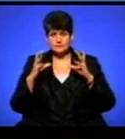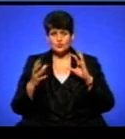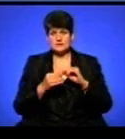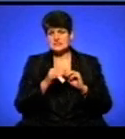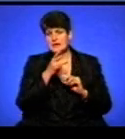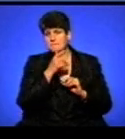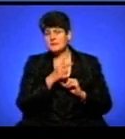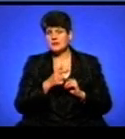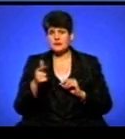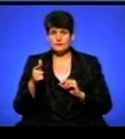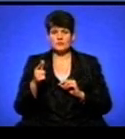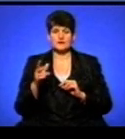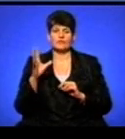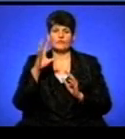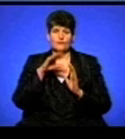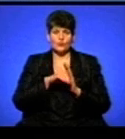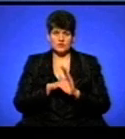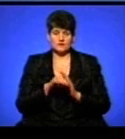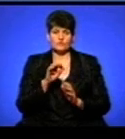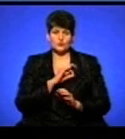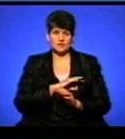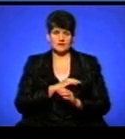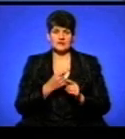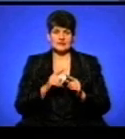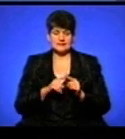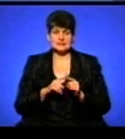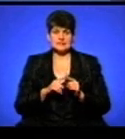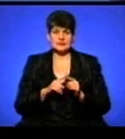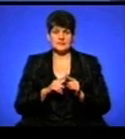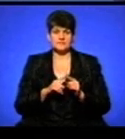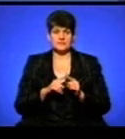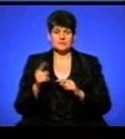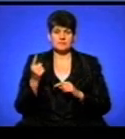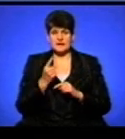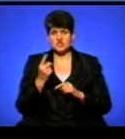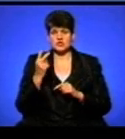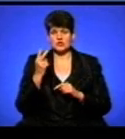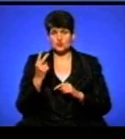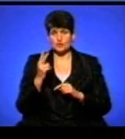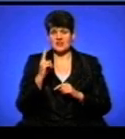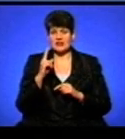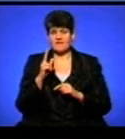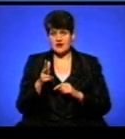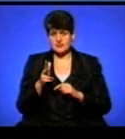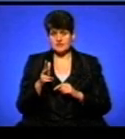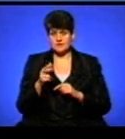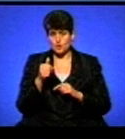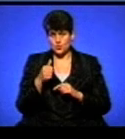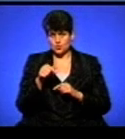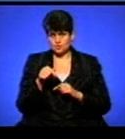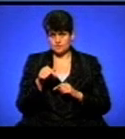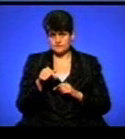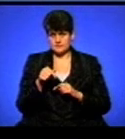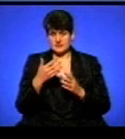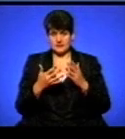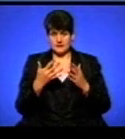який враховується дохід при призначенні субсидій, а це зараз це перший і другий квартал поточного року, тобто